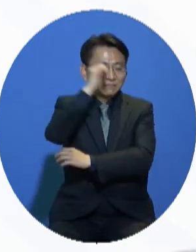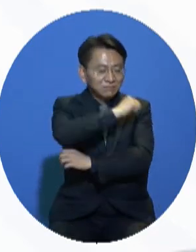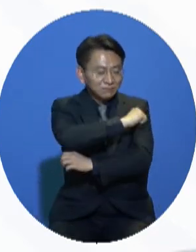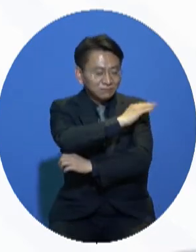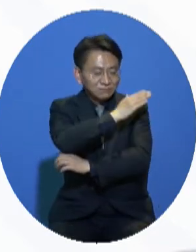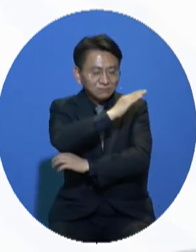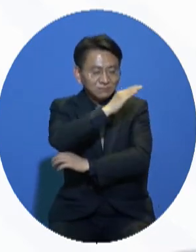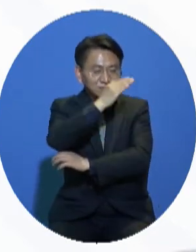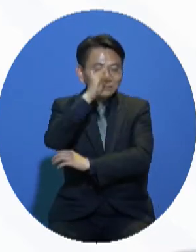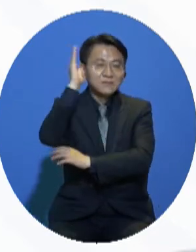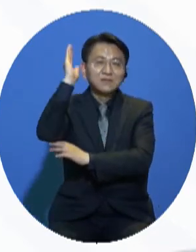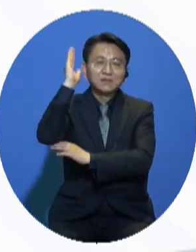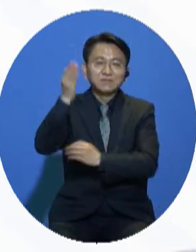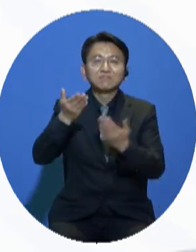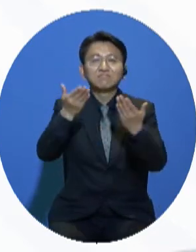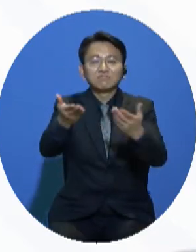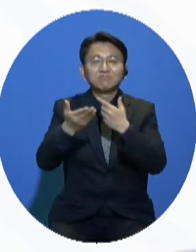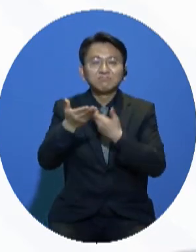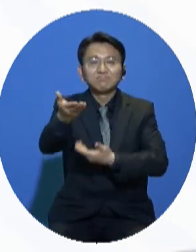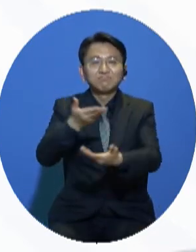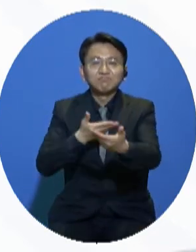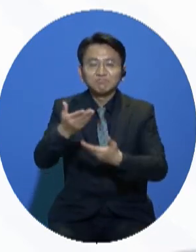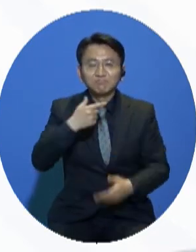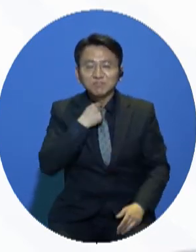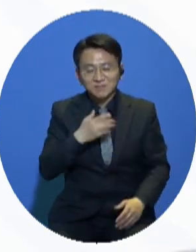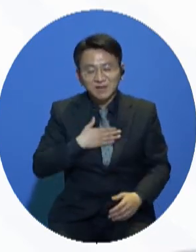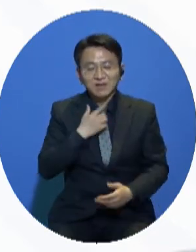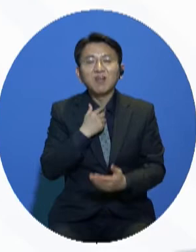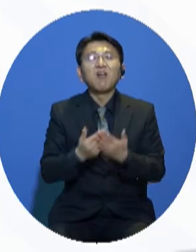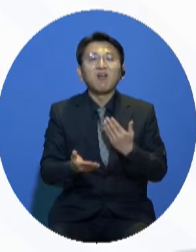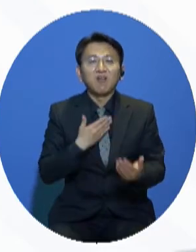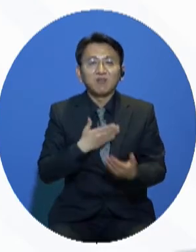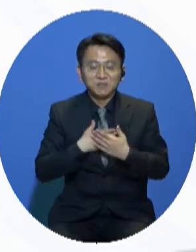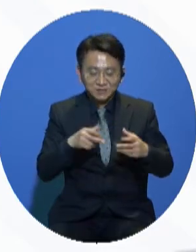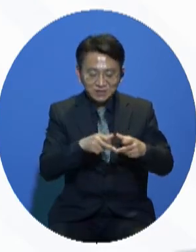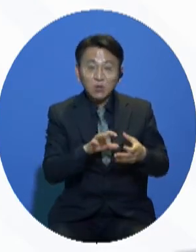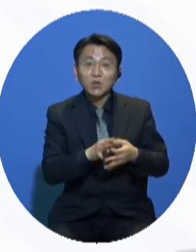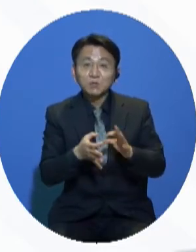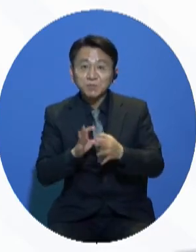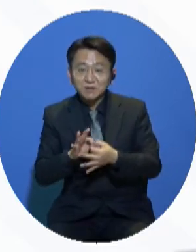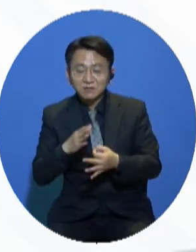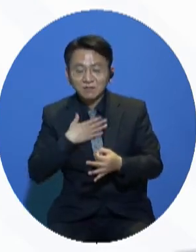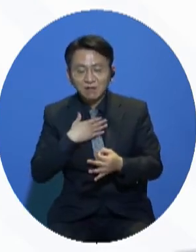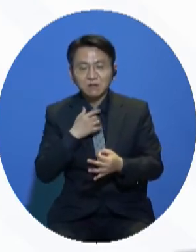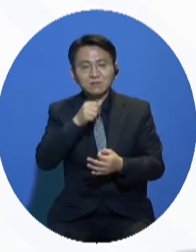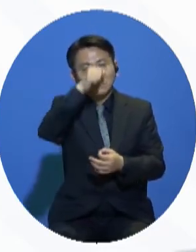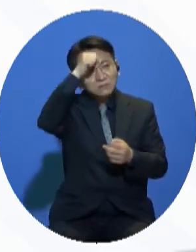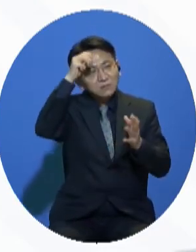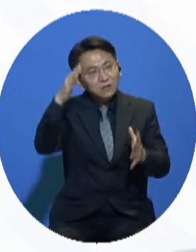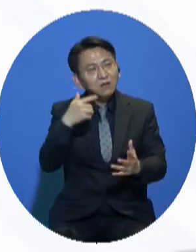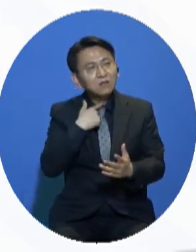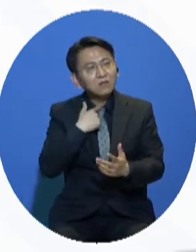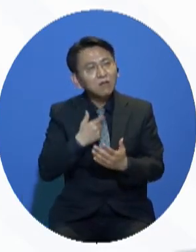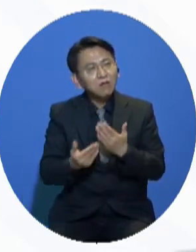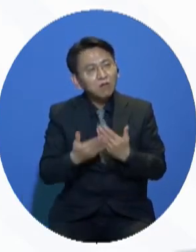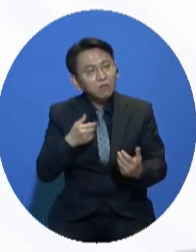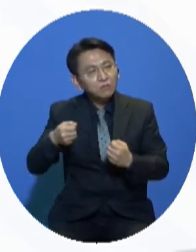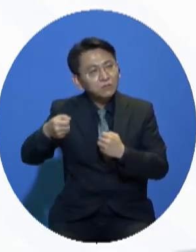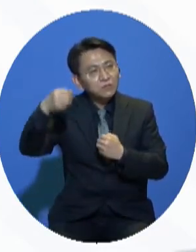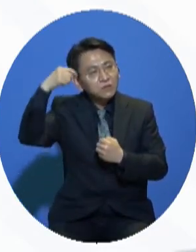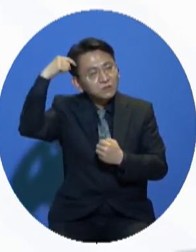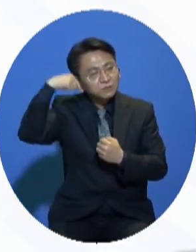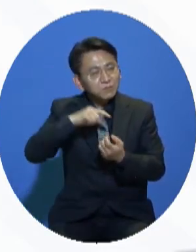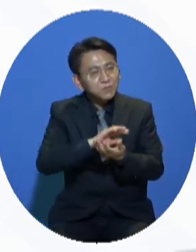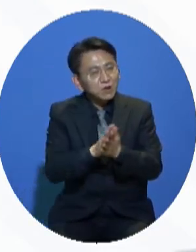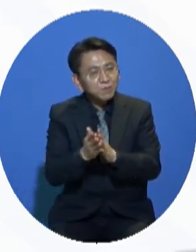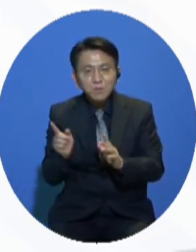이야기를 나누고자 합니다. 제 삶에서 나온 이야기인데요. 패럴림픽이 제 삶에 어떠한 영향을 끼쳤는지를